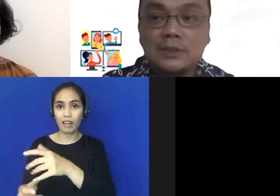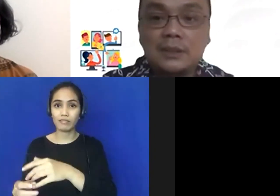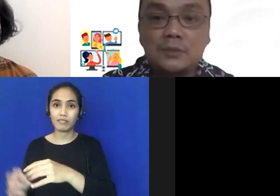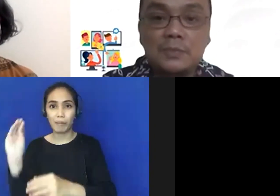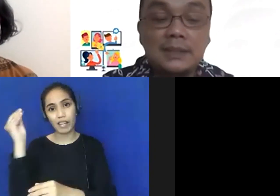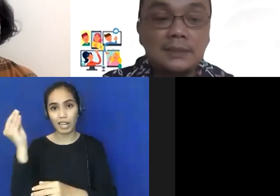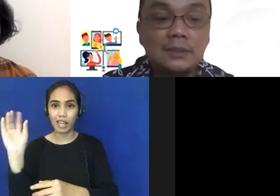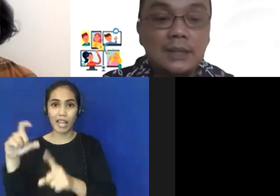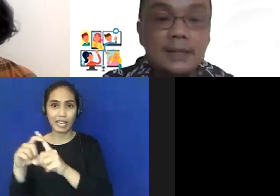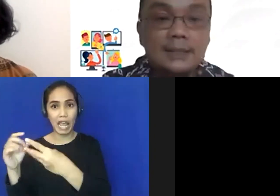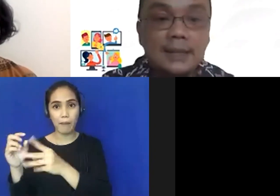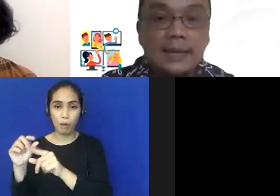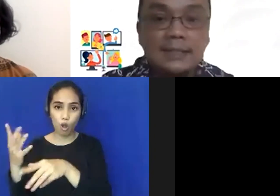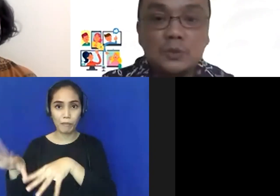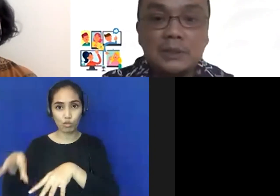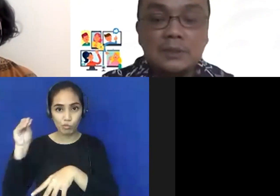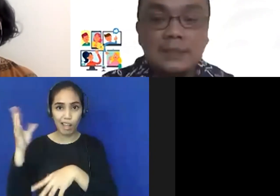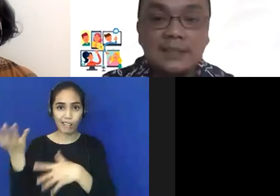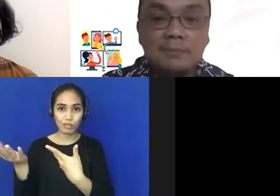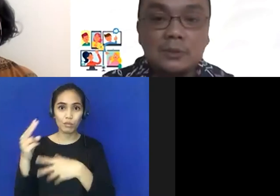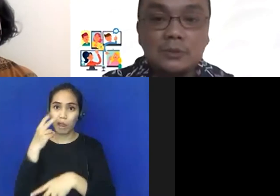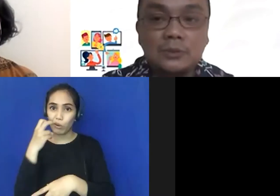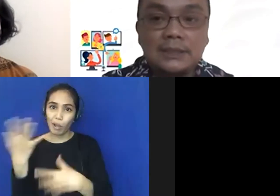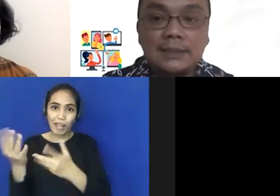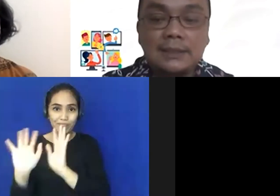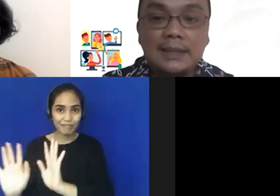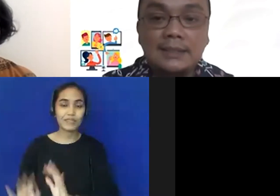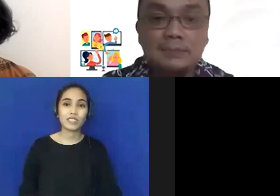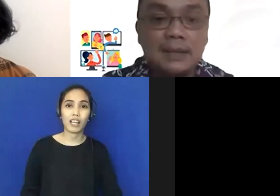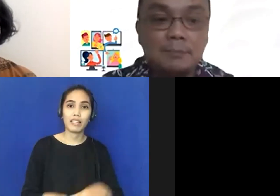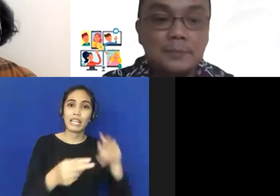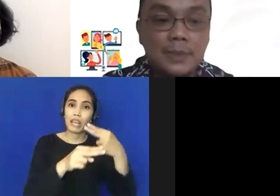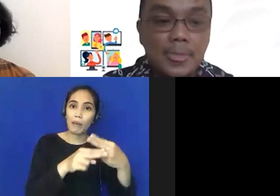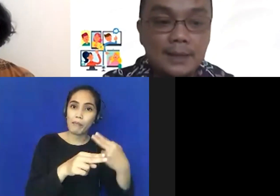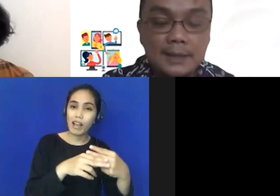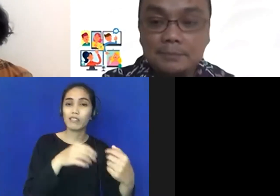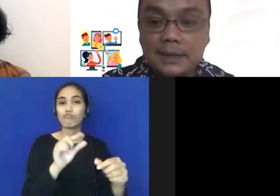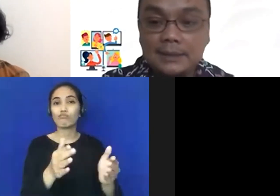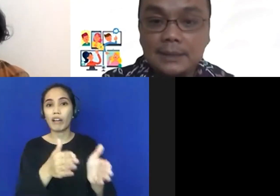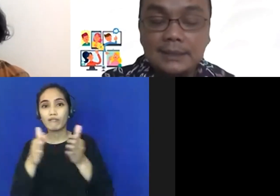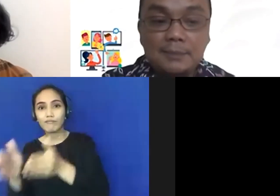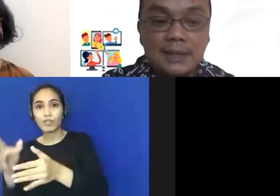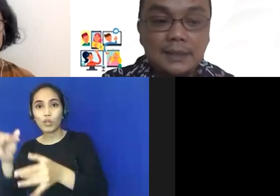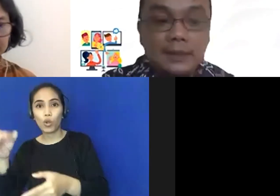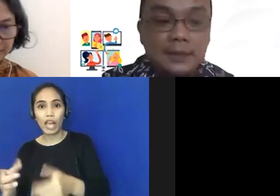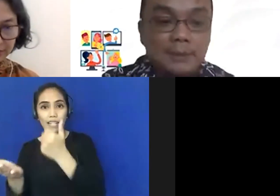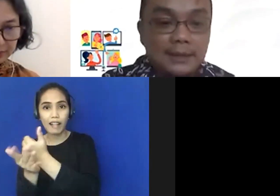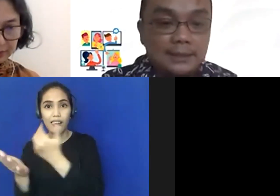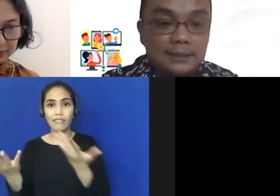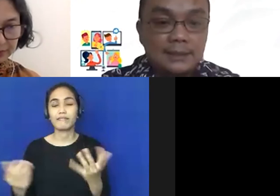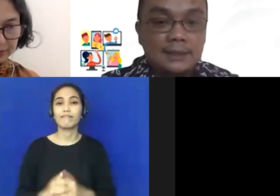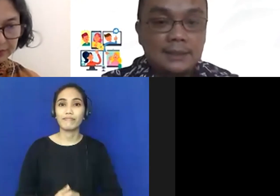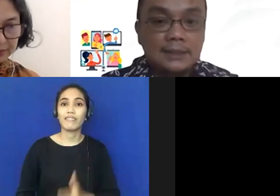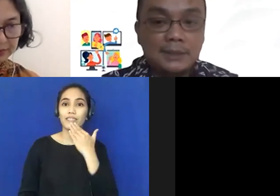Bandung, atau mungkin Sumba gitu. Silakan hanya cukup itu saja, nggak perlu detail-detail lain yang lebih lengkap. Baik, terima kasih.